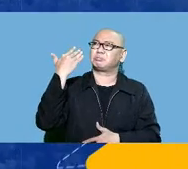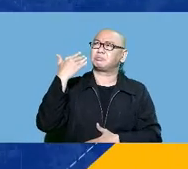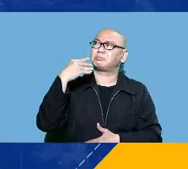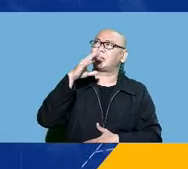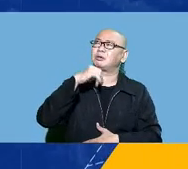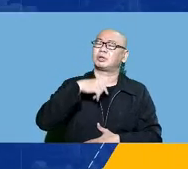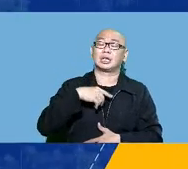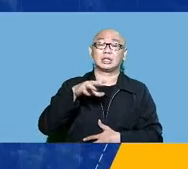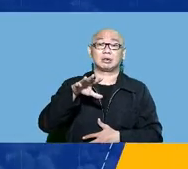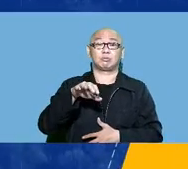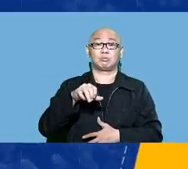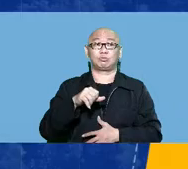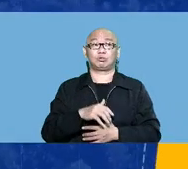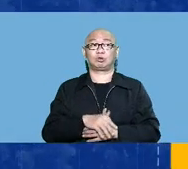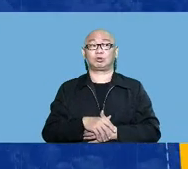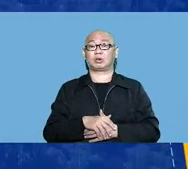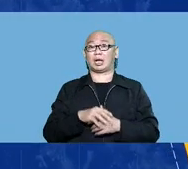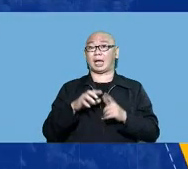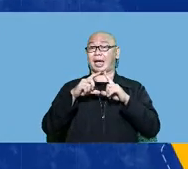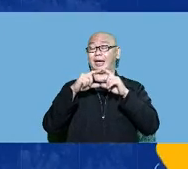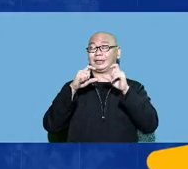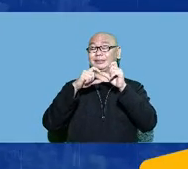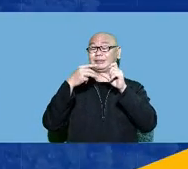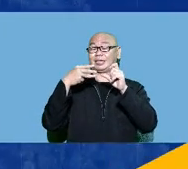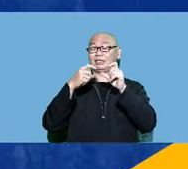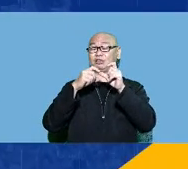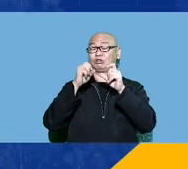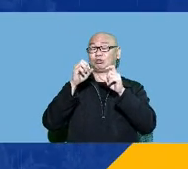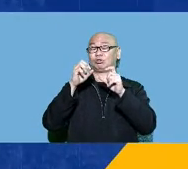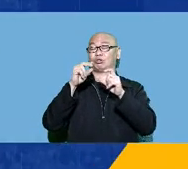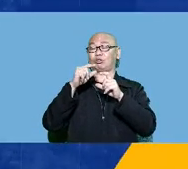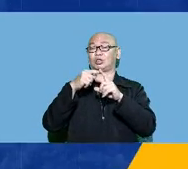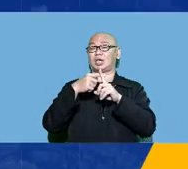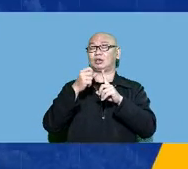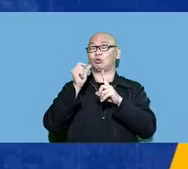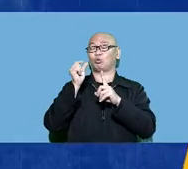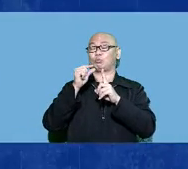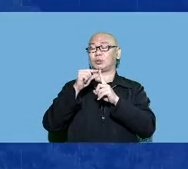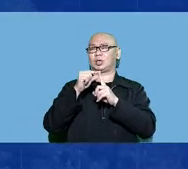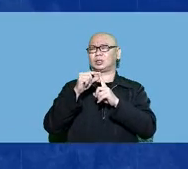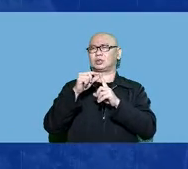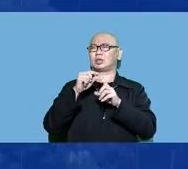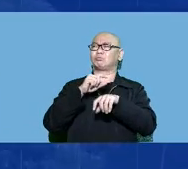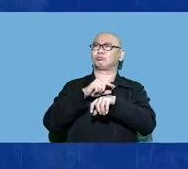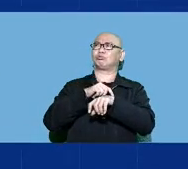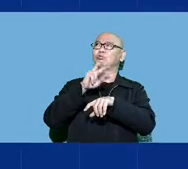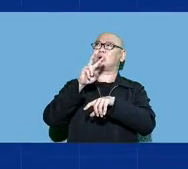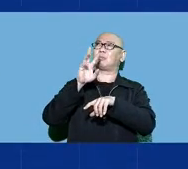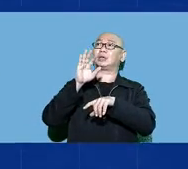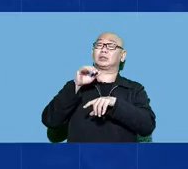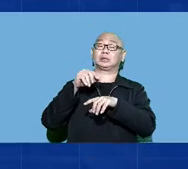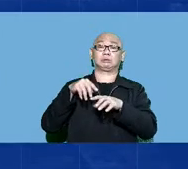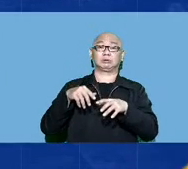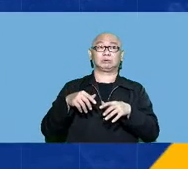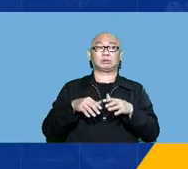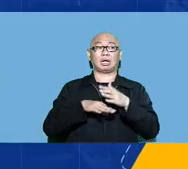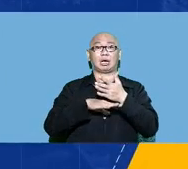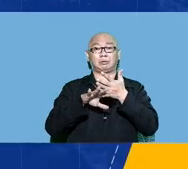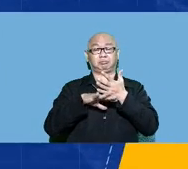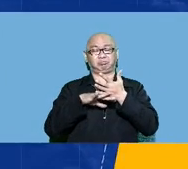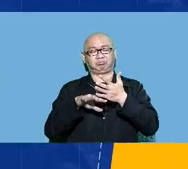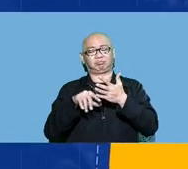menjemput asesor dari UPI jam 2, saya masih di jalanan, saya ajak